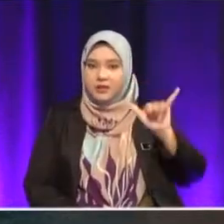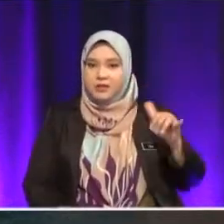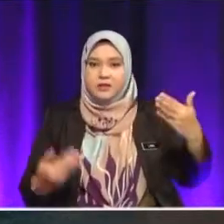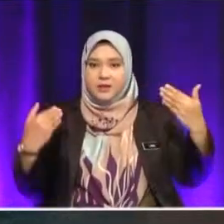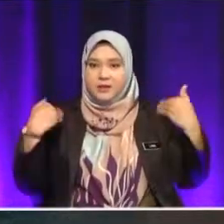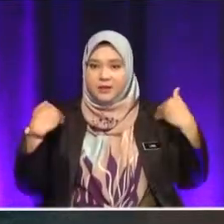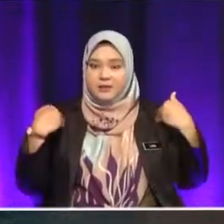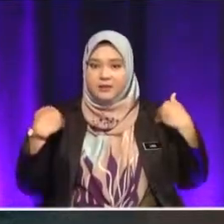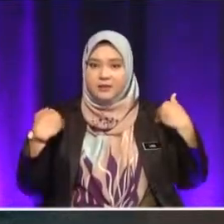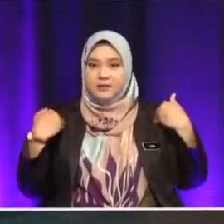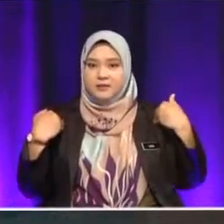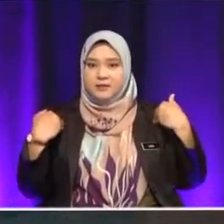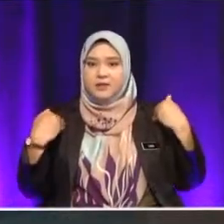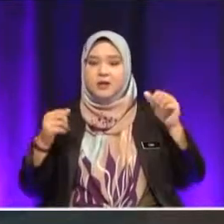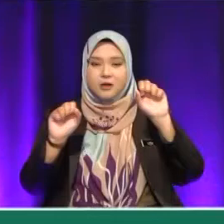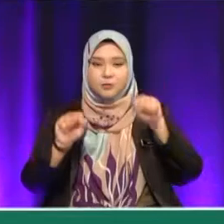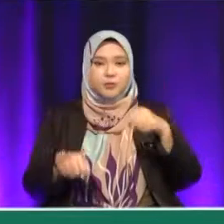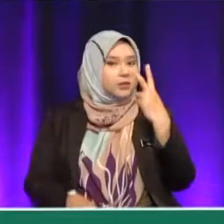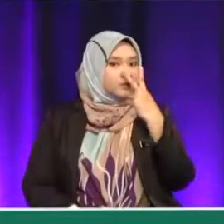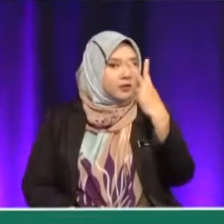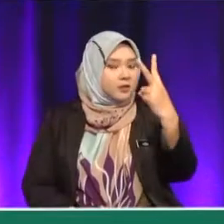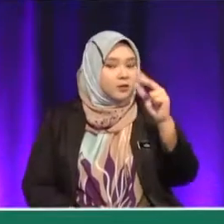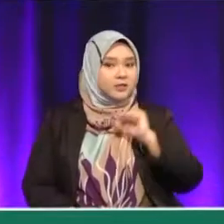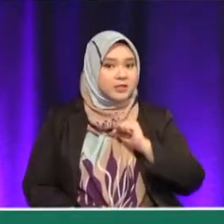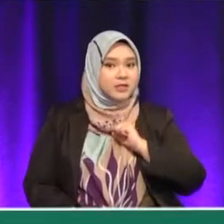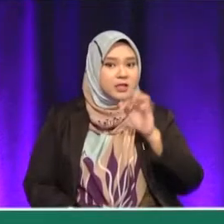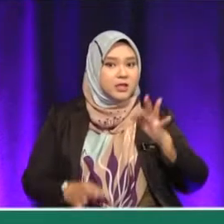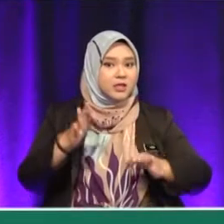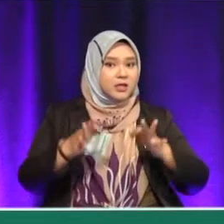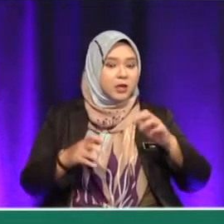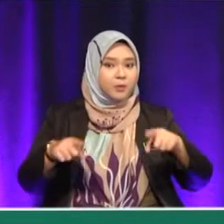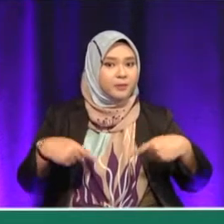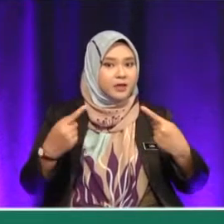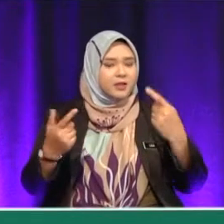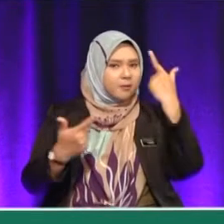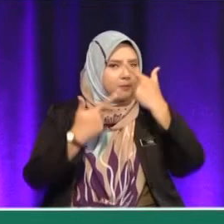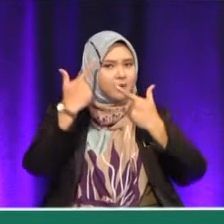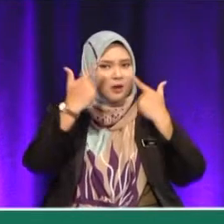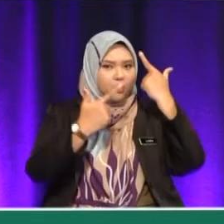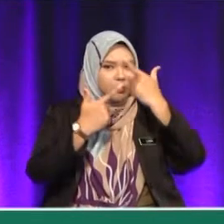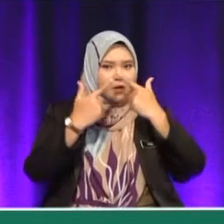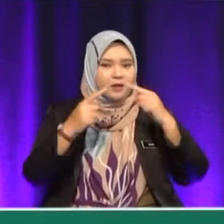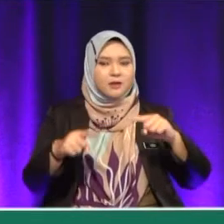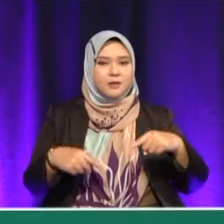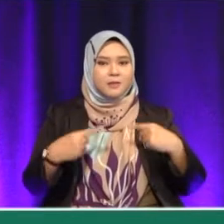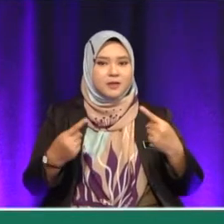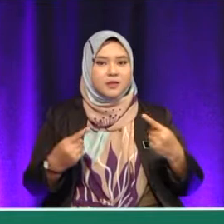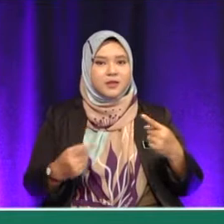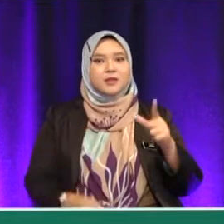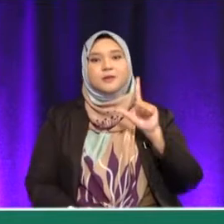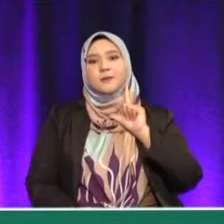jadi orang dahulu memang ya inilah alat-alatnya memang ditemukan bukan dibuat oleh masyarakat zaman sekarang